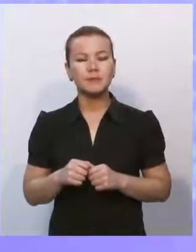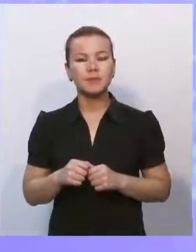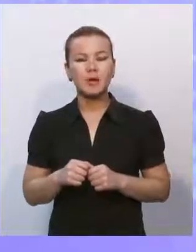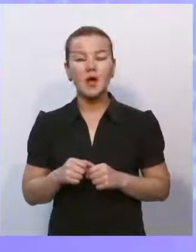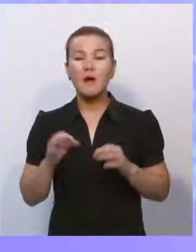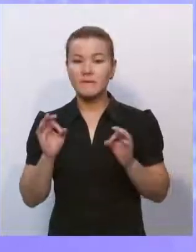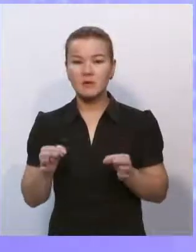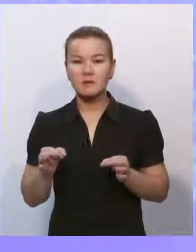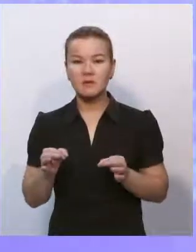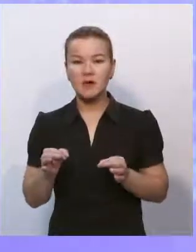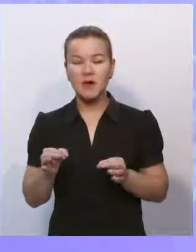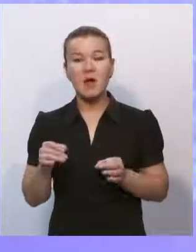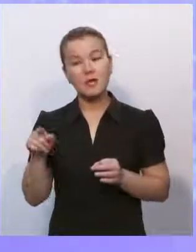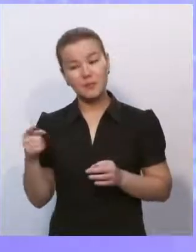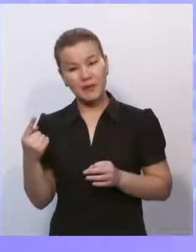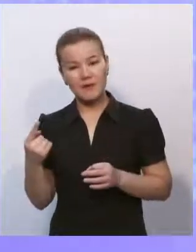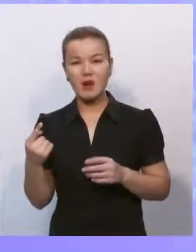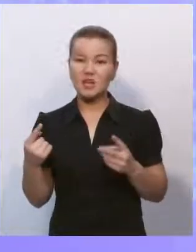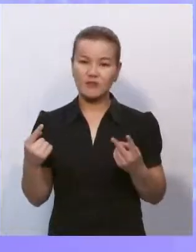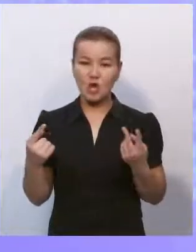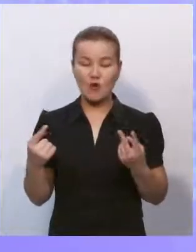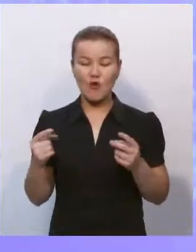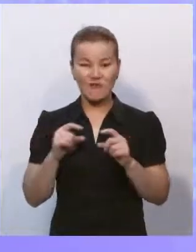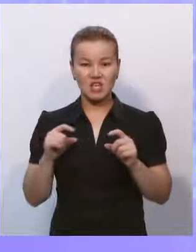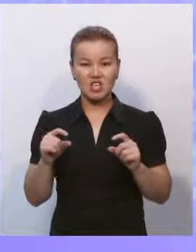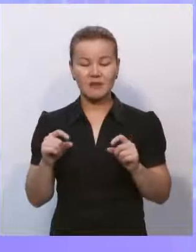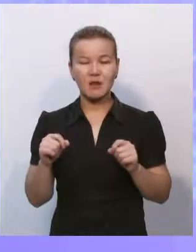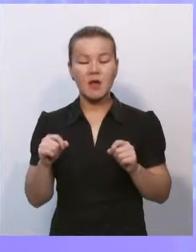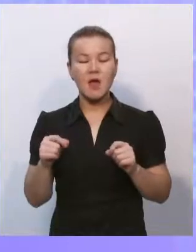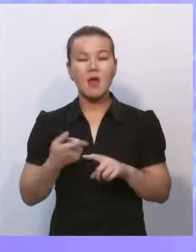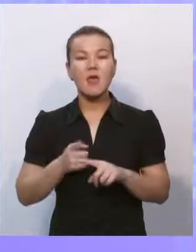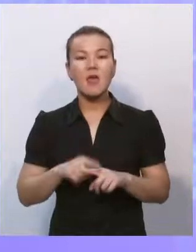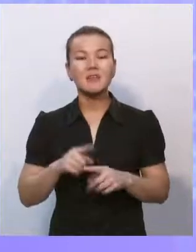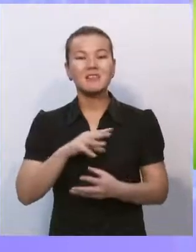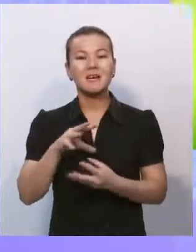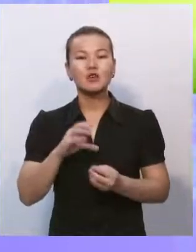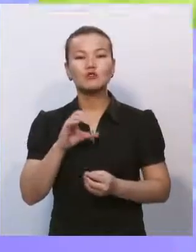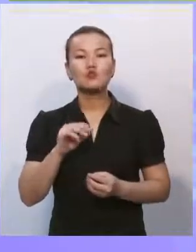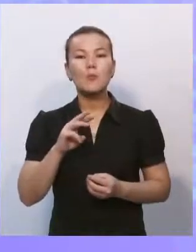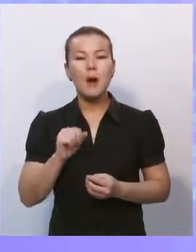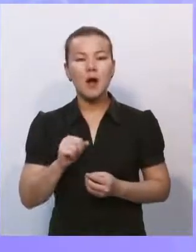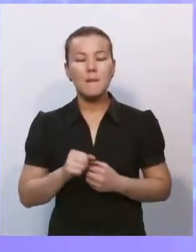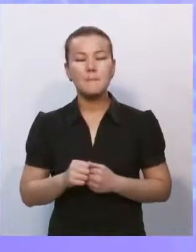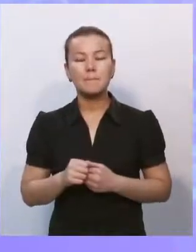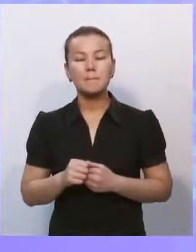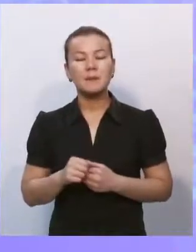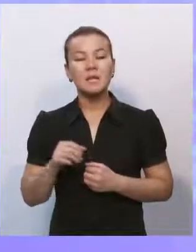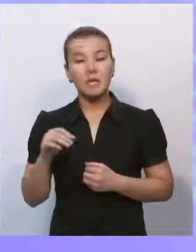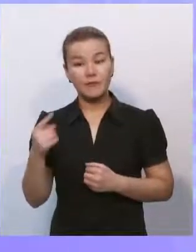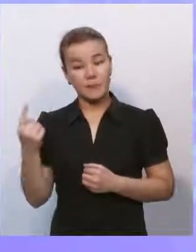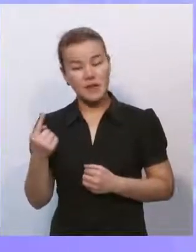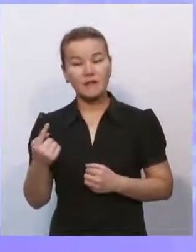верно и первое и второе выражение это сумма и в